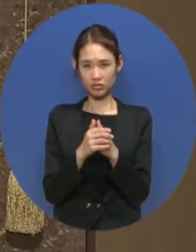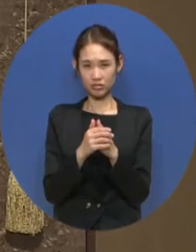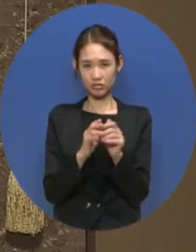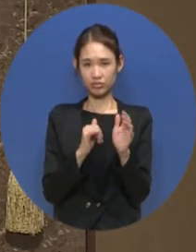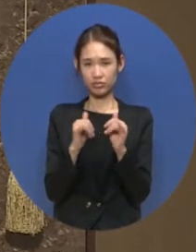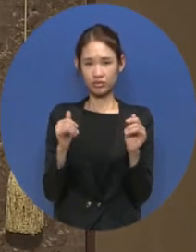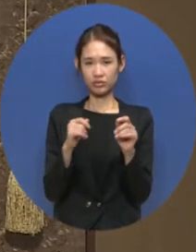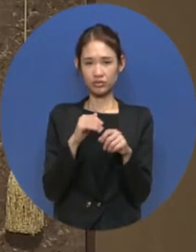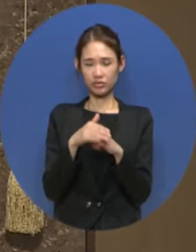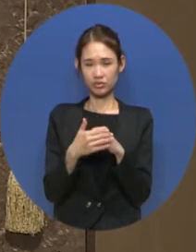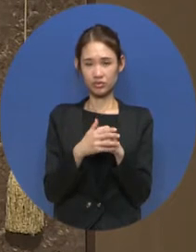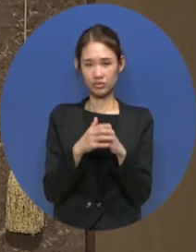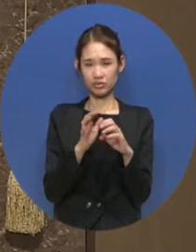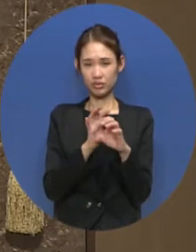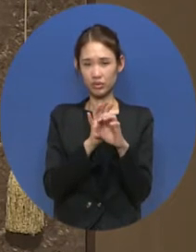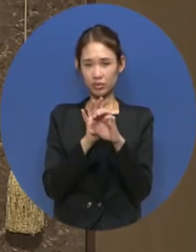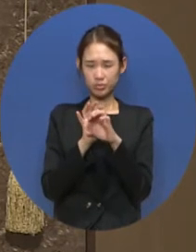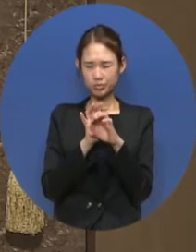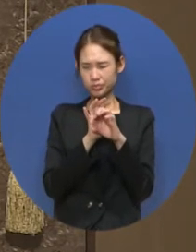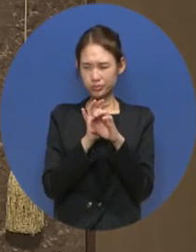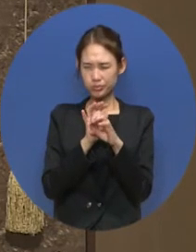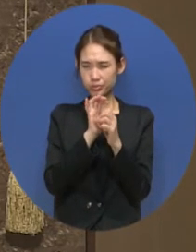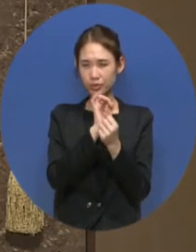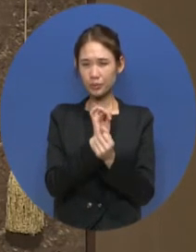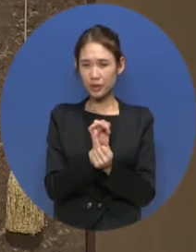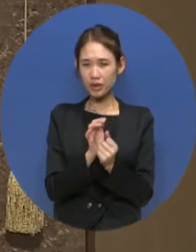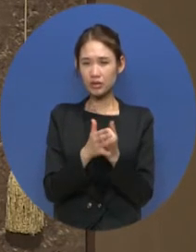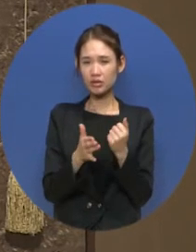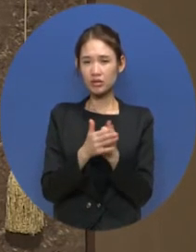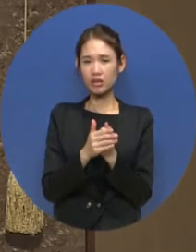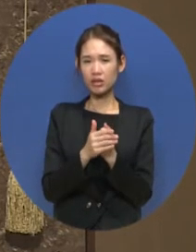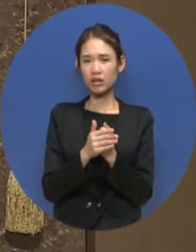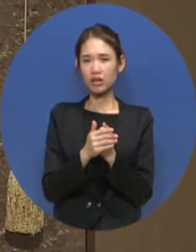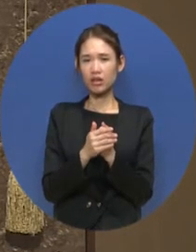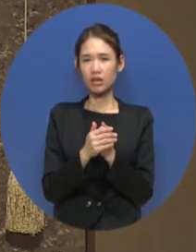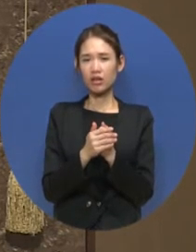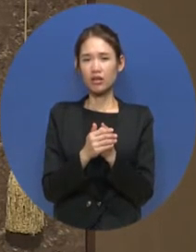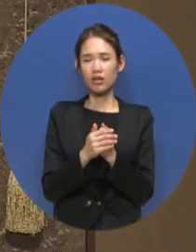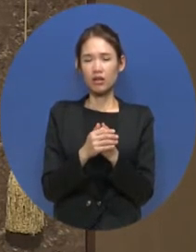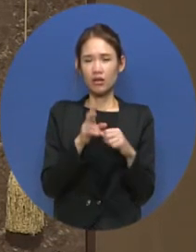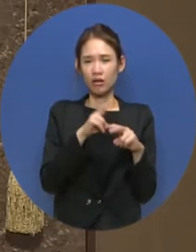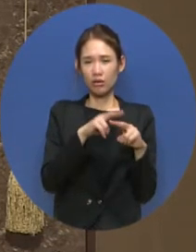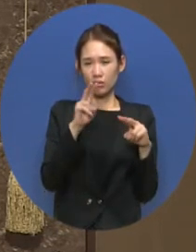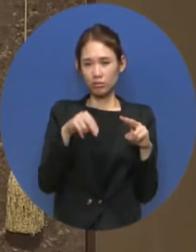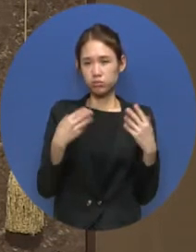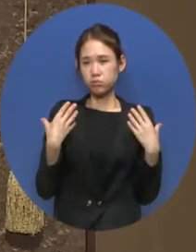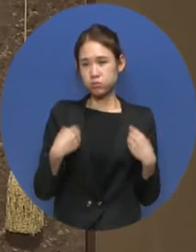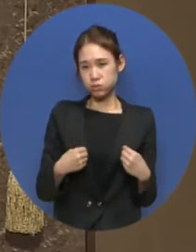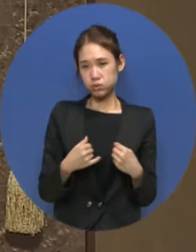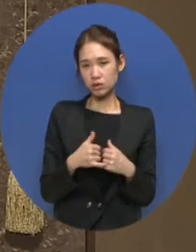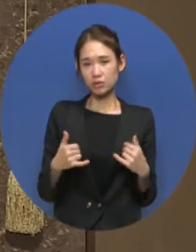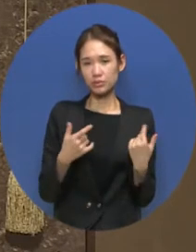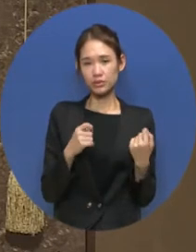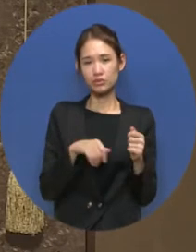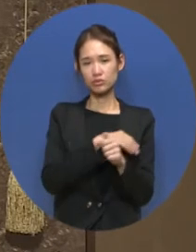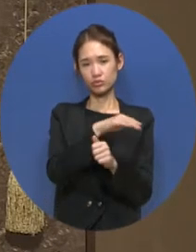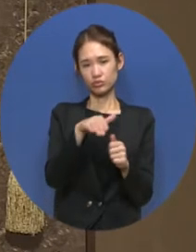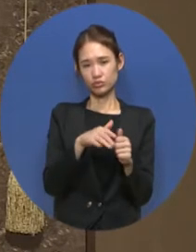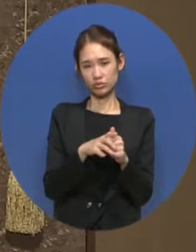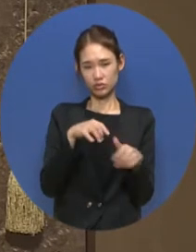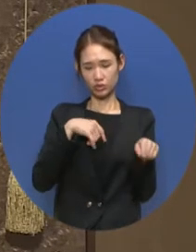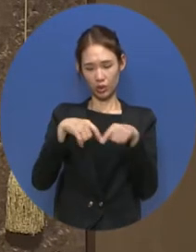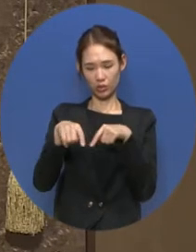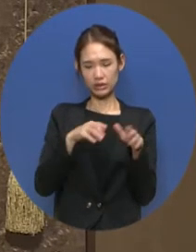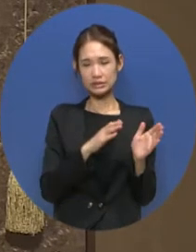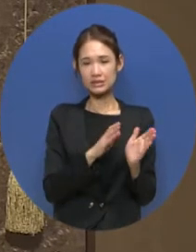그리고 이제 그이 코로나19로 인해서 실업 을 이제 네. 하신 분들 위주로 굉장히 정책이 진행이